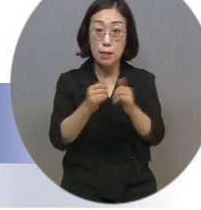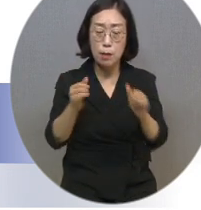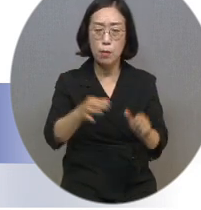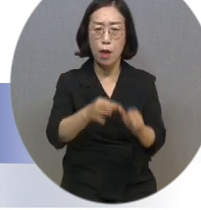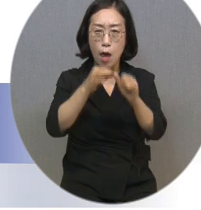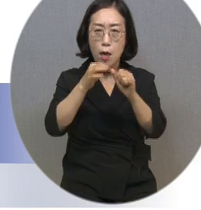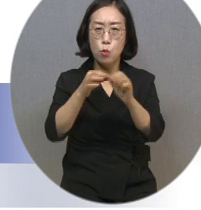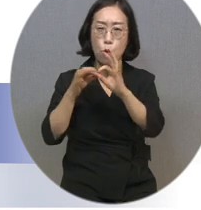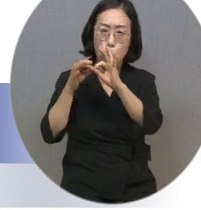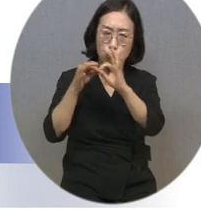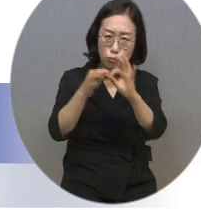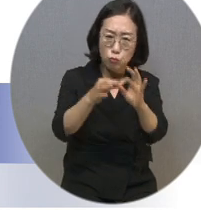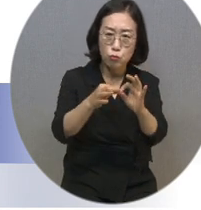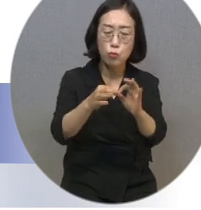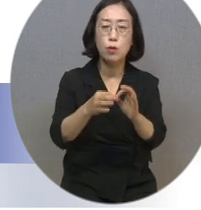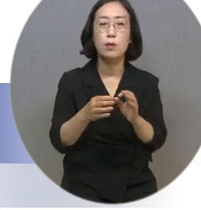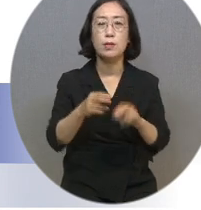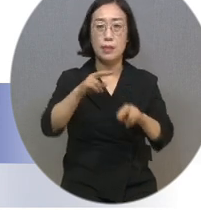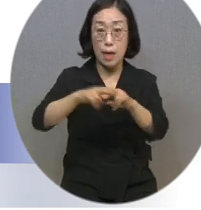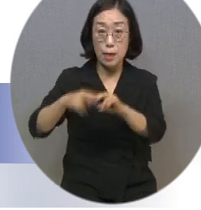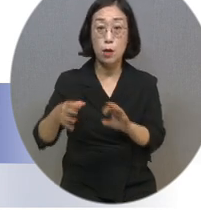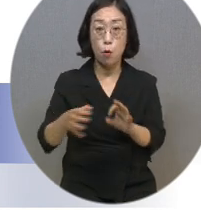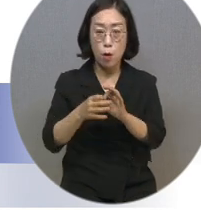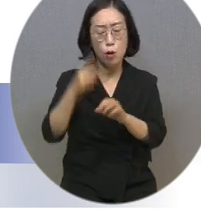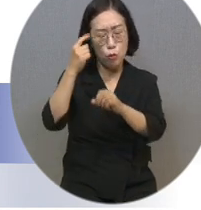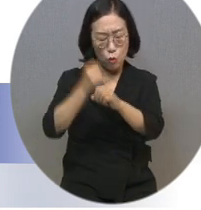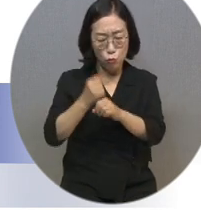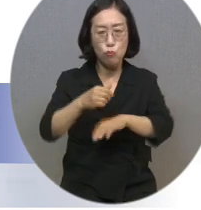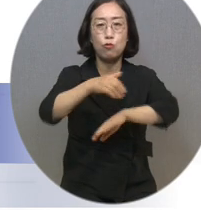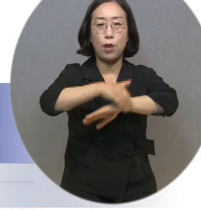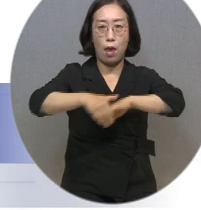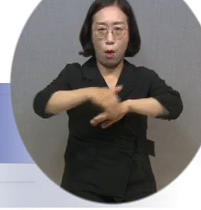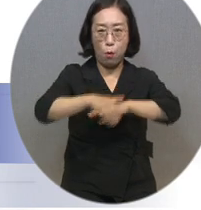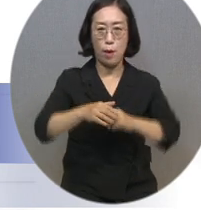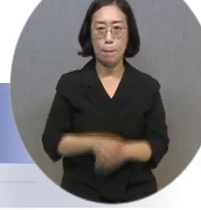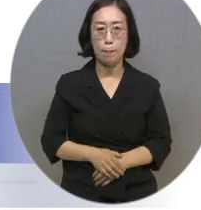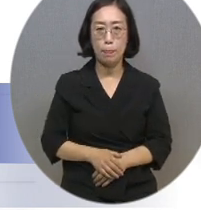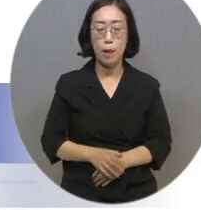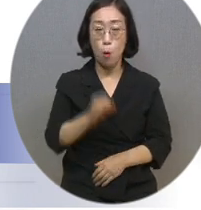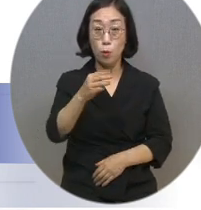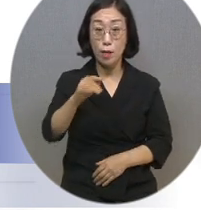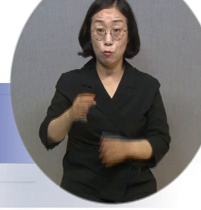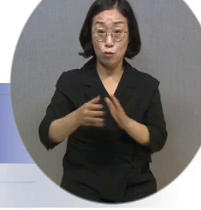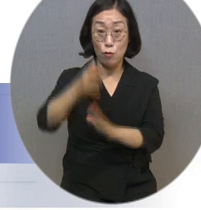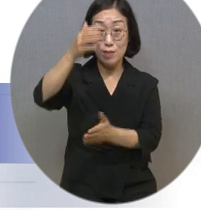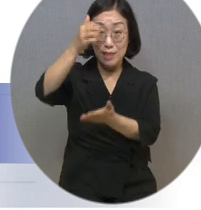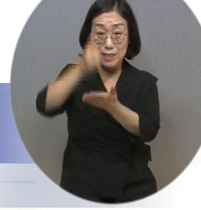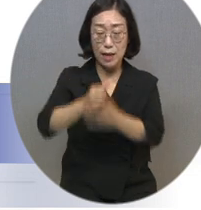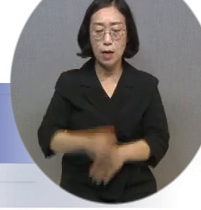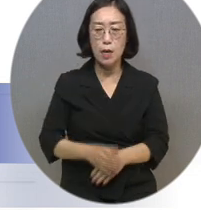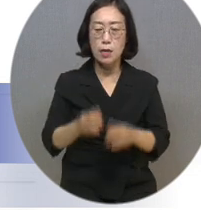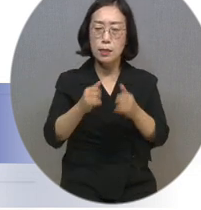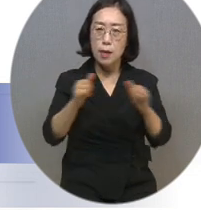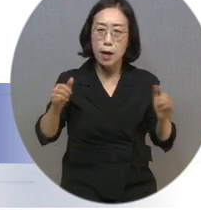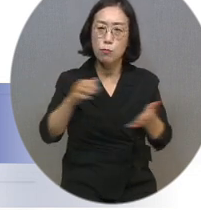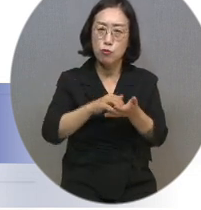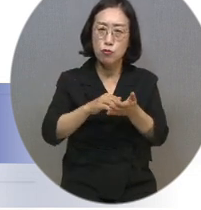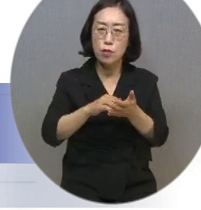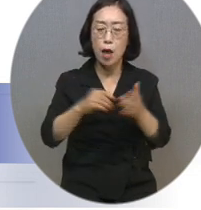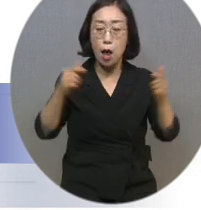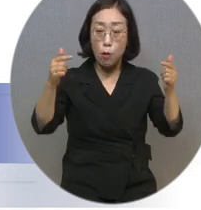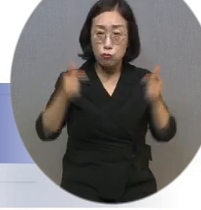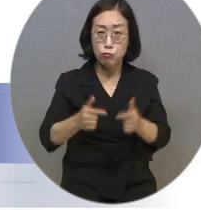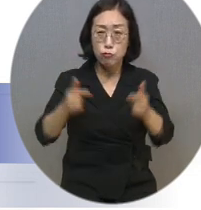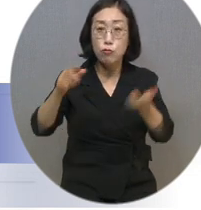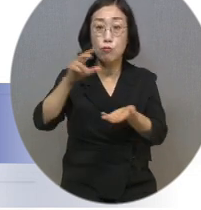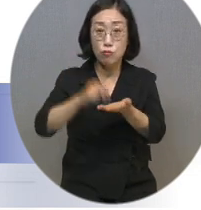보장 방안을 우선적으로 연구할 계획이라고 밝혔습니다. 오세훈 서울시장은 인구 변화 대응을 위해 중앙정부와